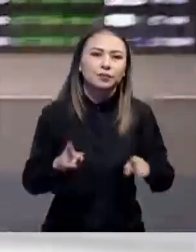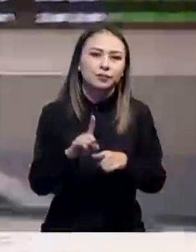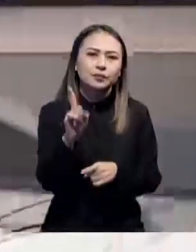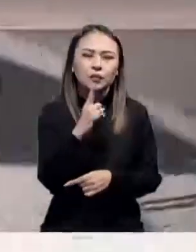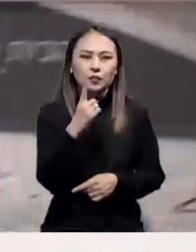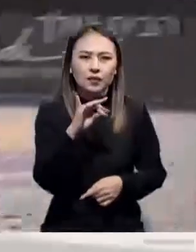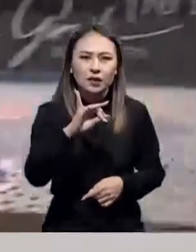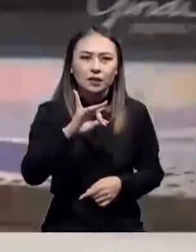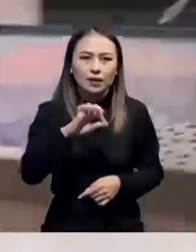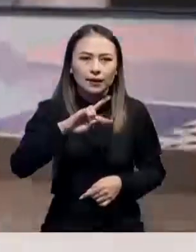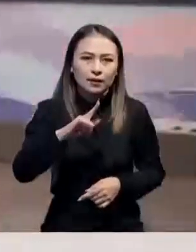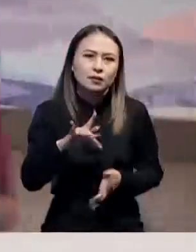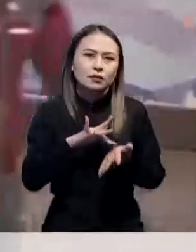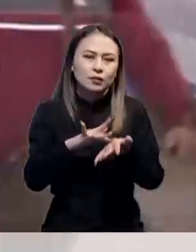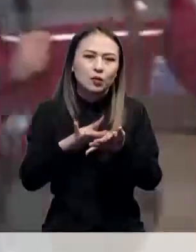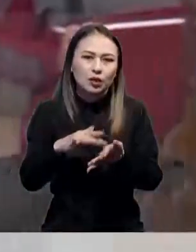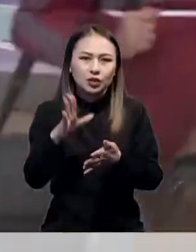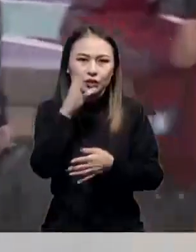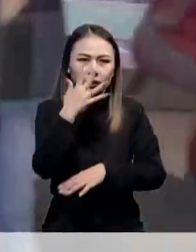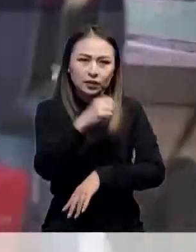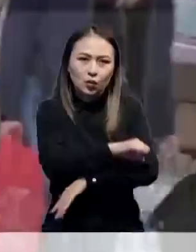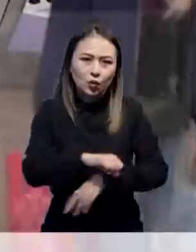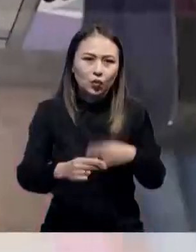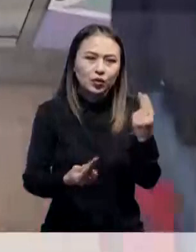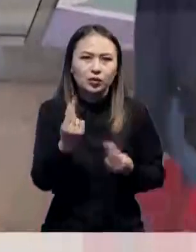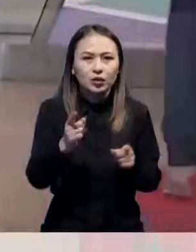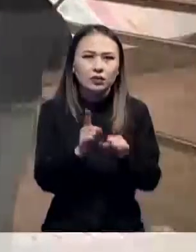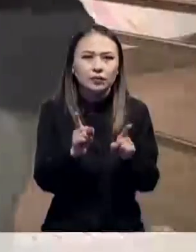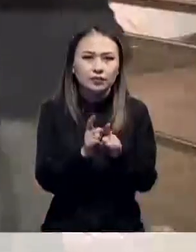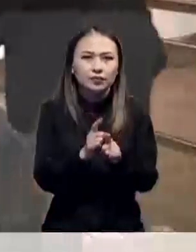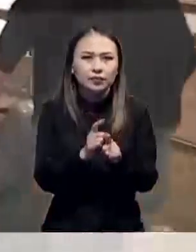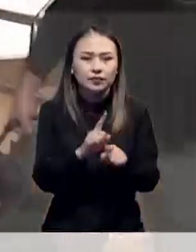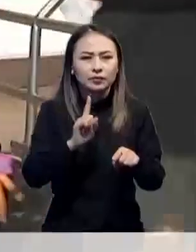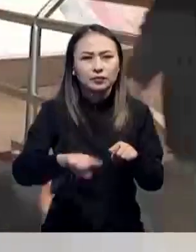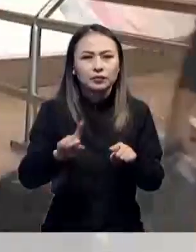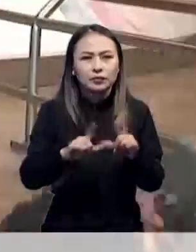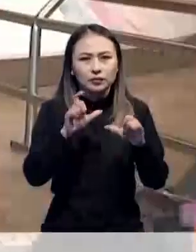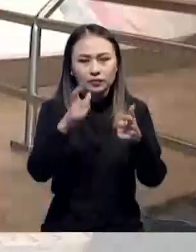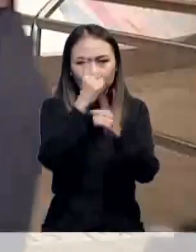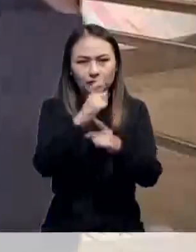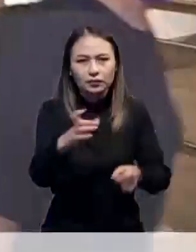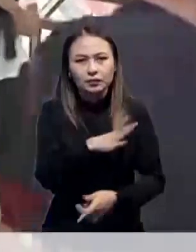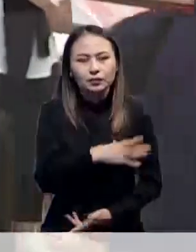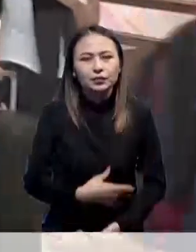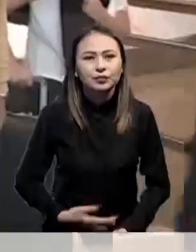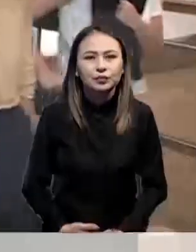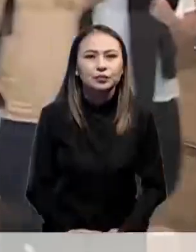зардабын тигізді. Өйткені Израильге саяхаттамақ болған шетелдіктер ойынан айнып, жолдамаларын кері қайтарып